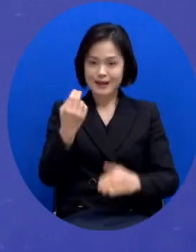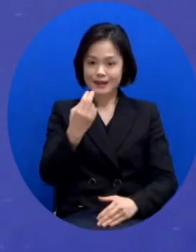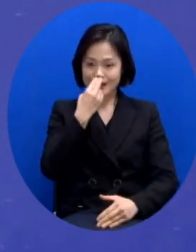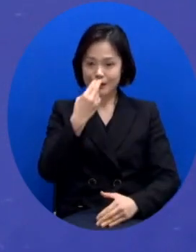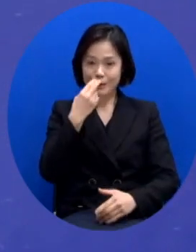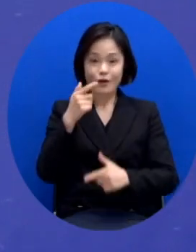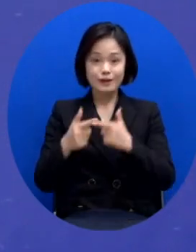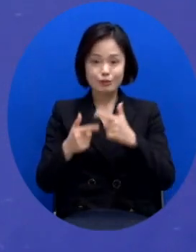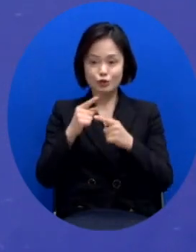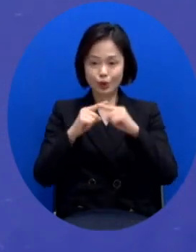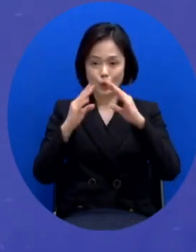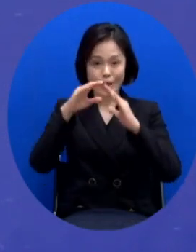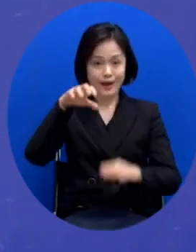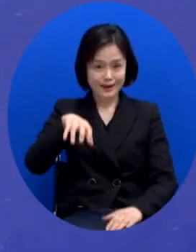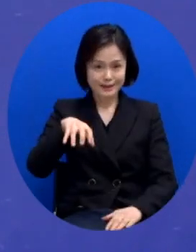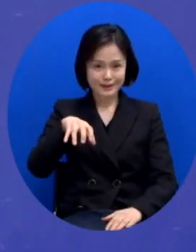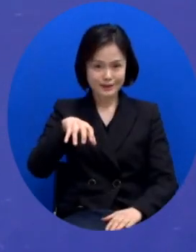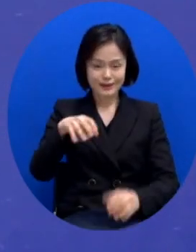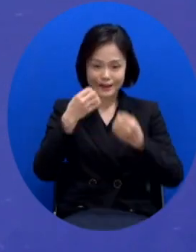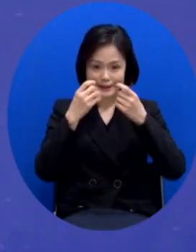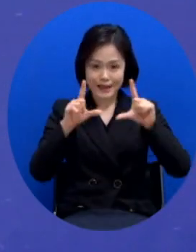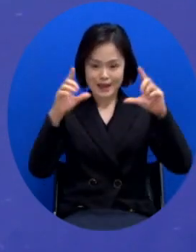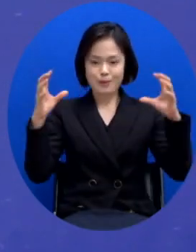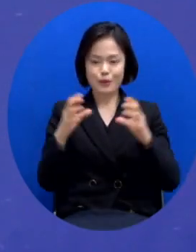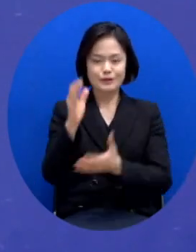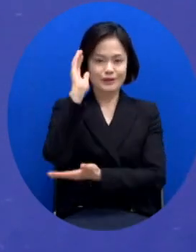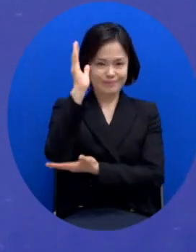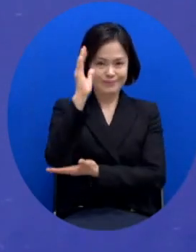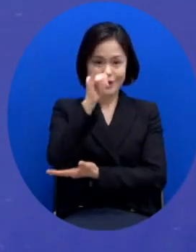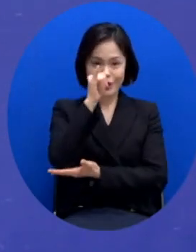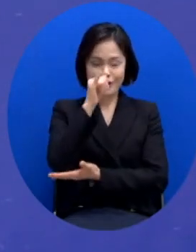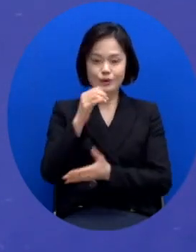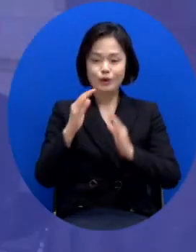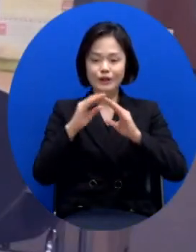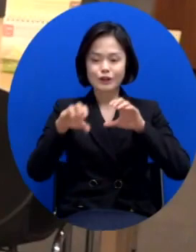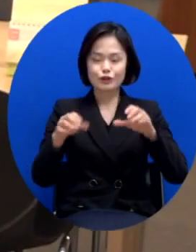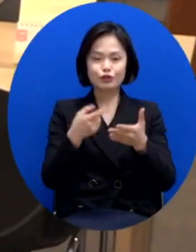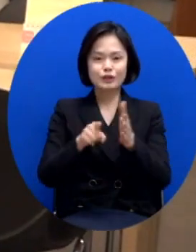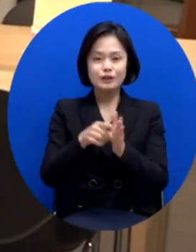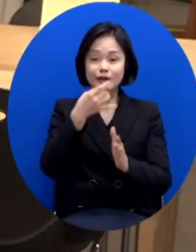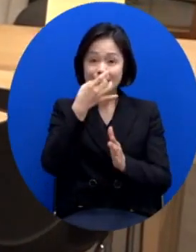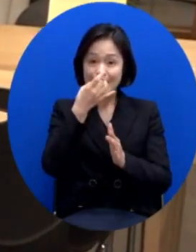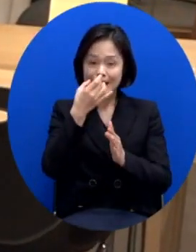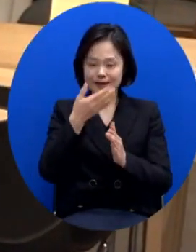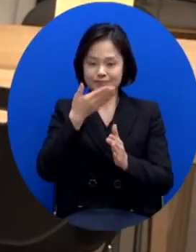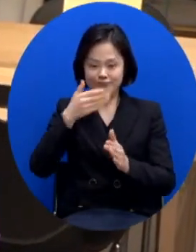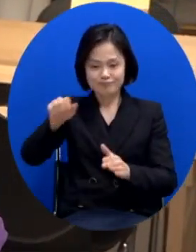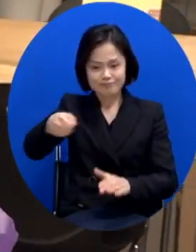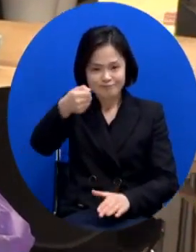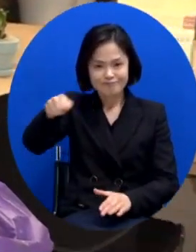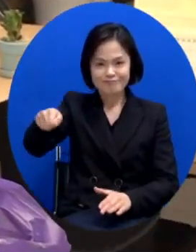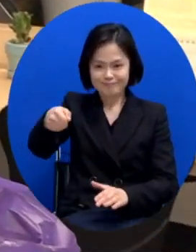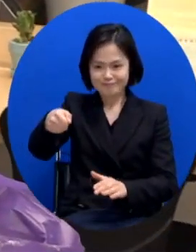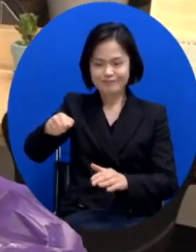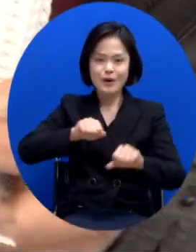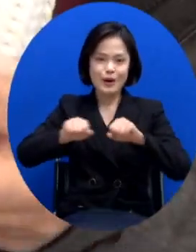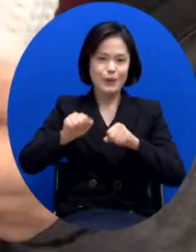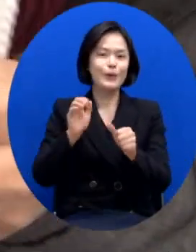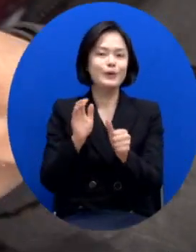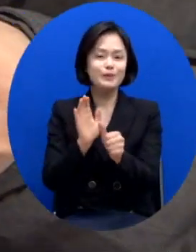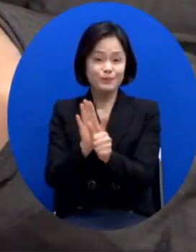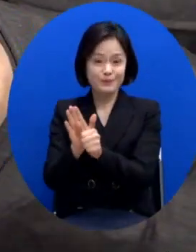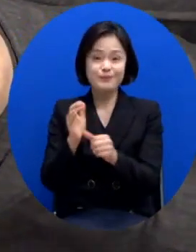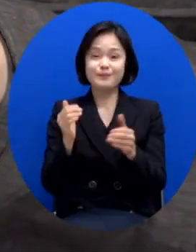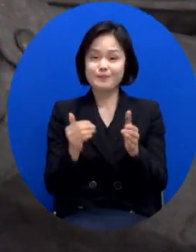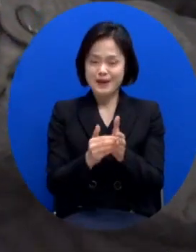신년 할애해 와 이웃사랑 박사랑 전달식 을 진행했습니다 신년하례 앞서 새 기종은